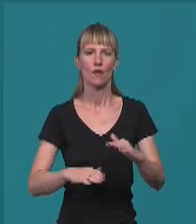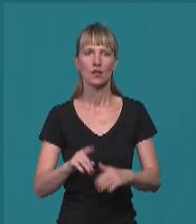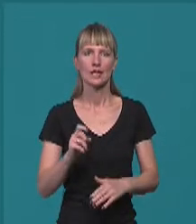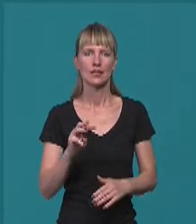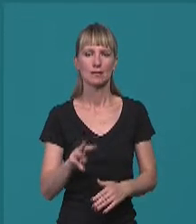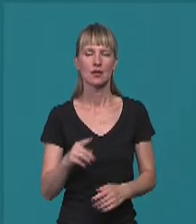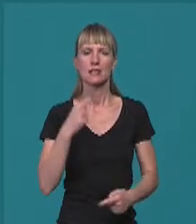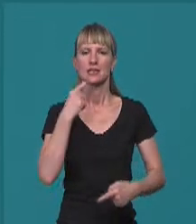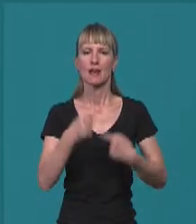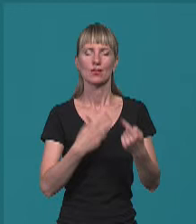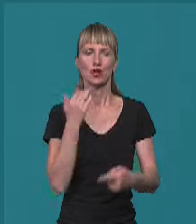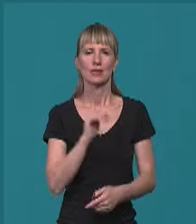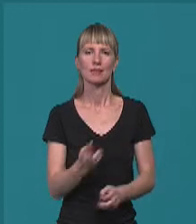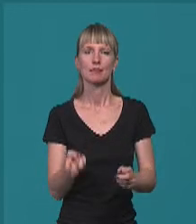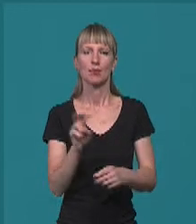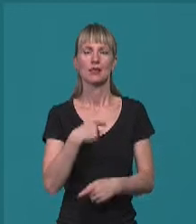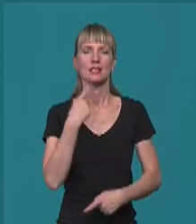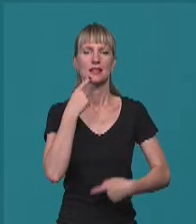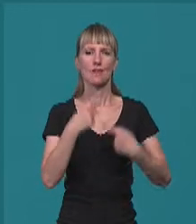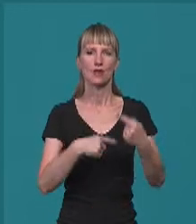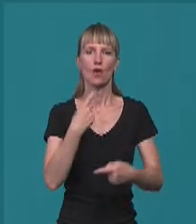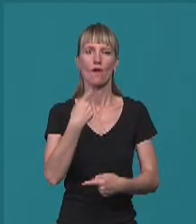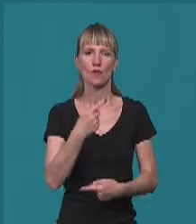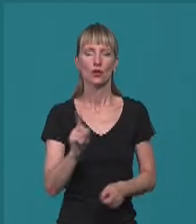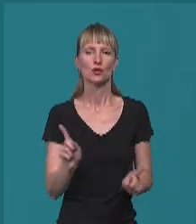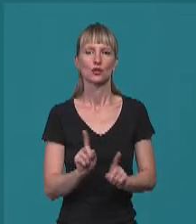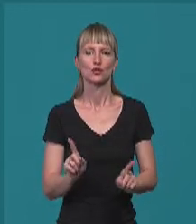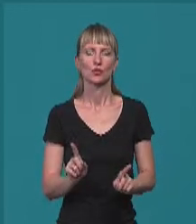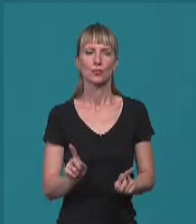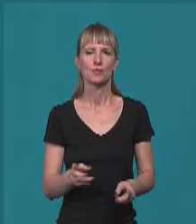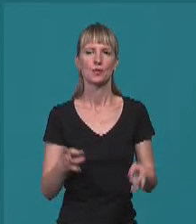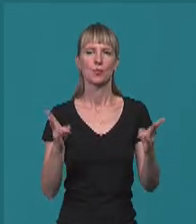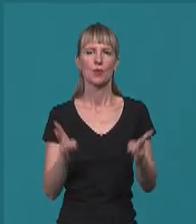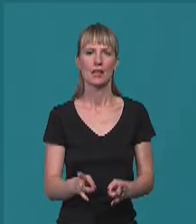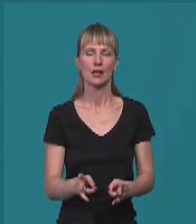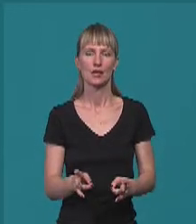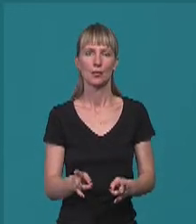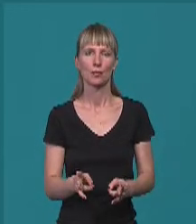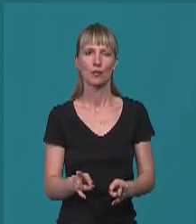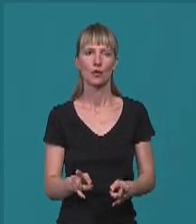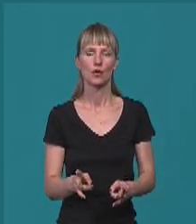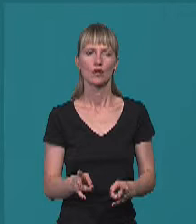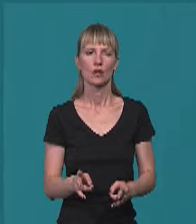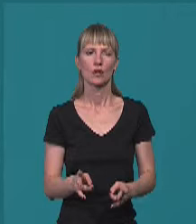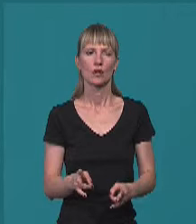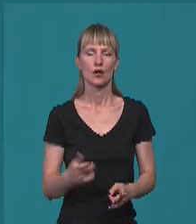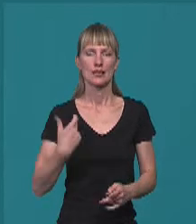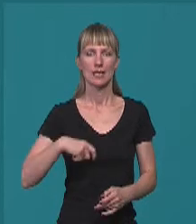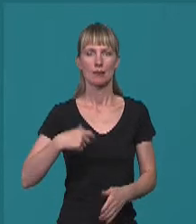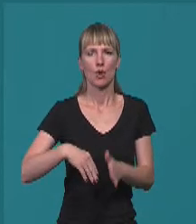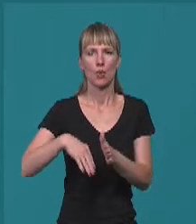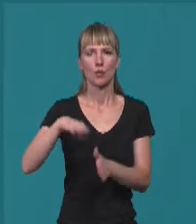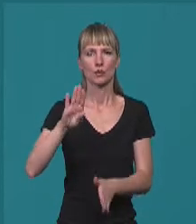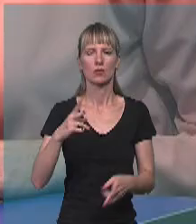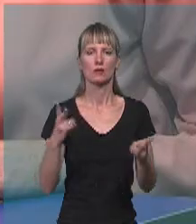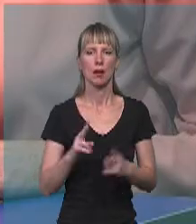І завжди, коли до нас діти приходять, я завжди їм говорю, що потрібно всякий час вдосконалюватися,